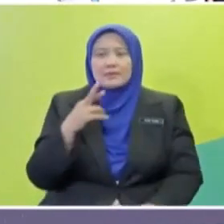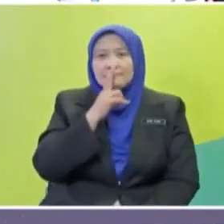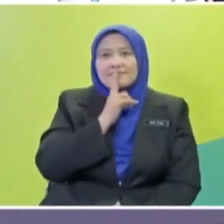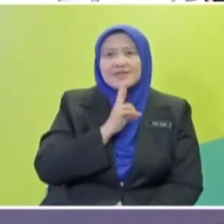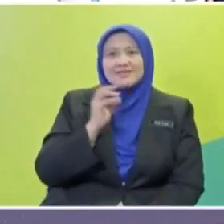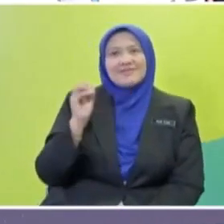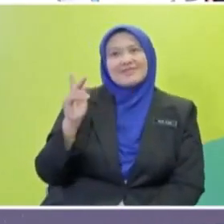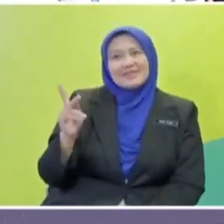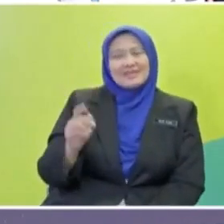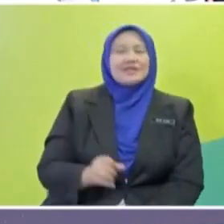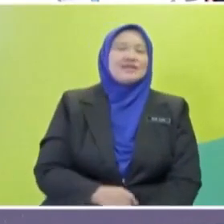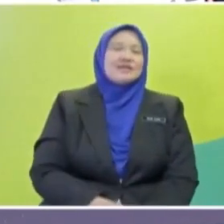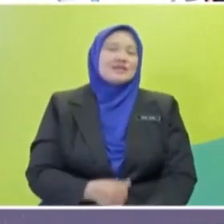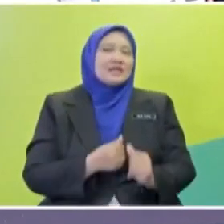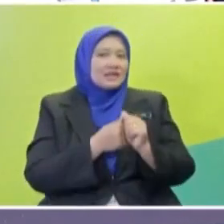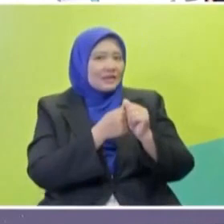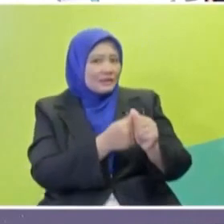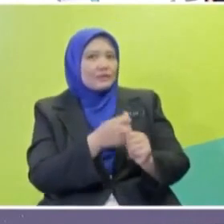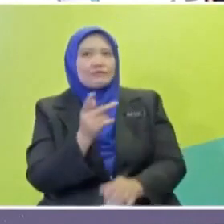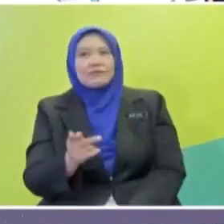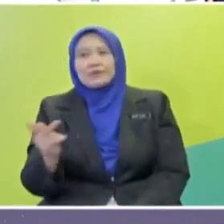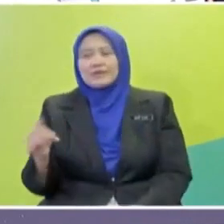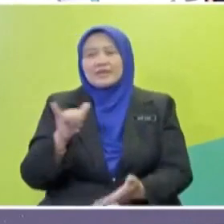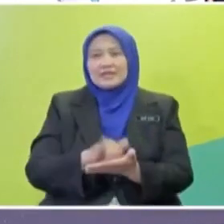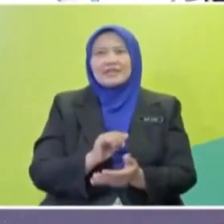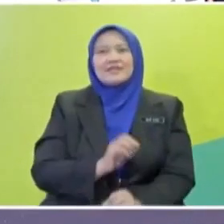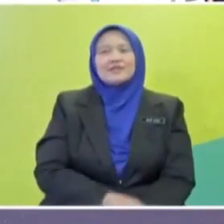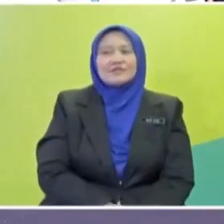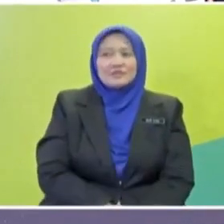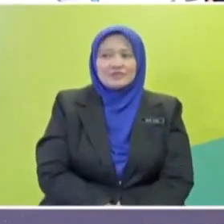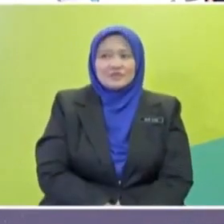kek coklat. Dia bergantung pada produk. Tak ada salah pun untuk yang warna.